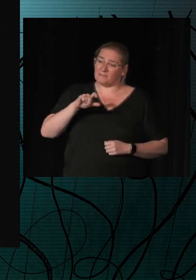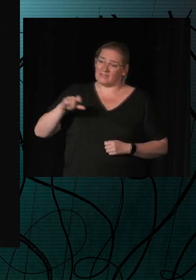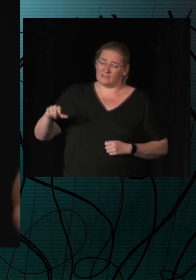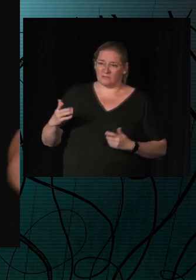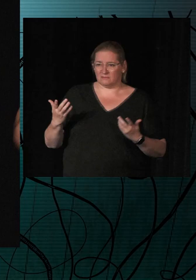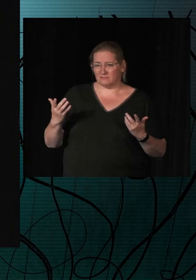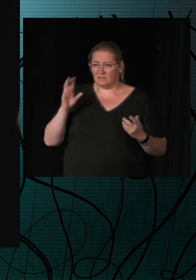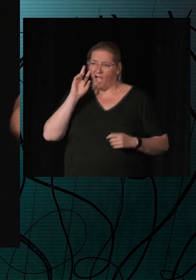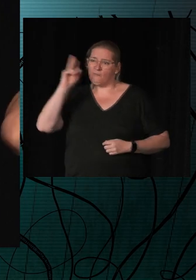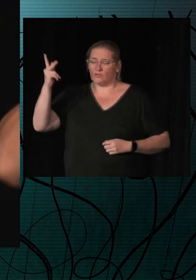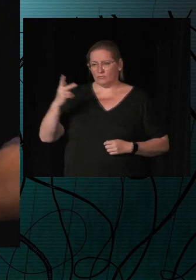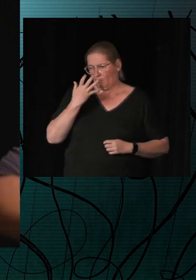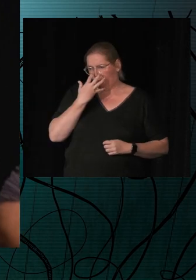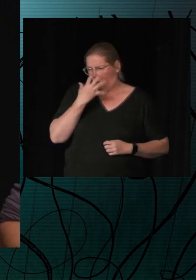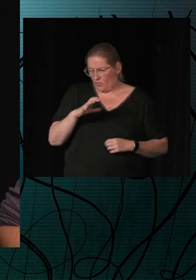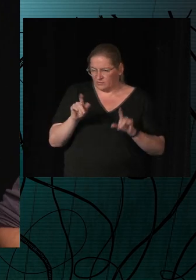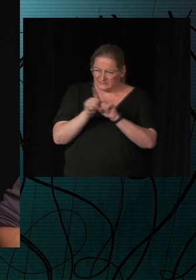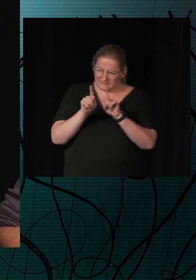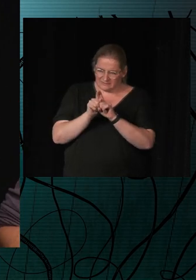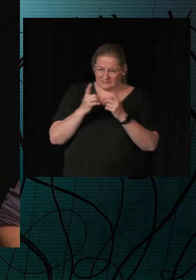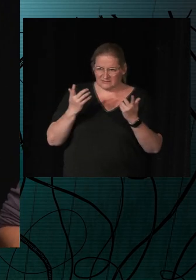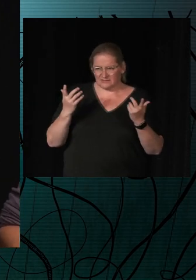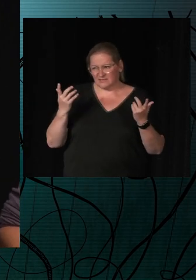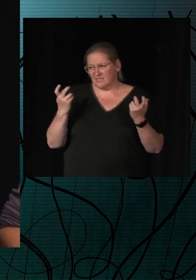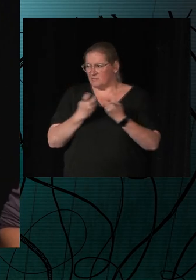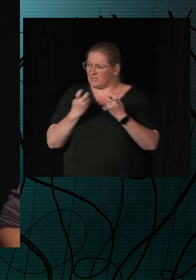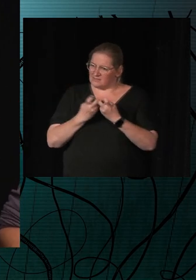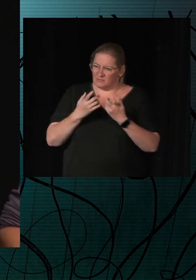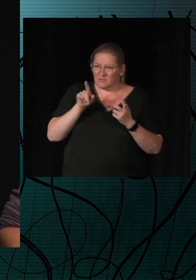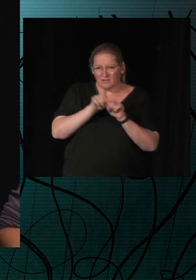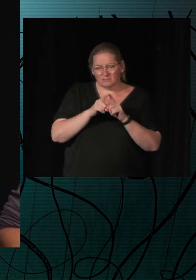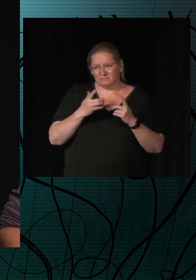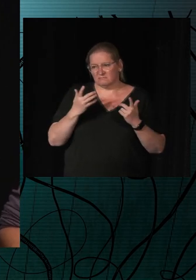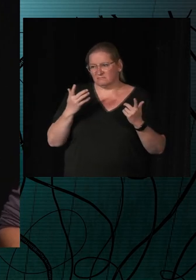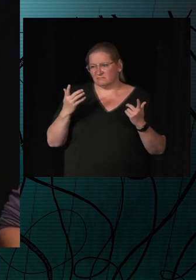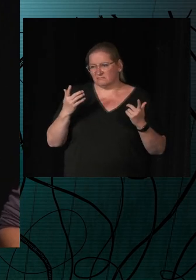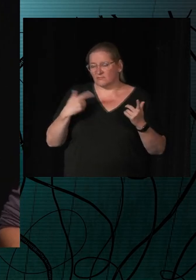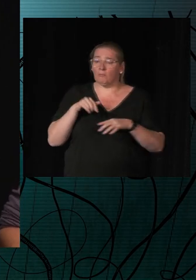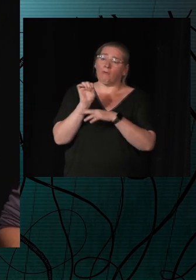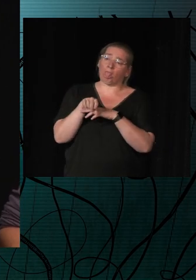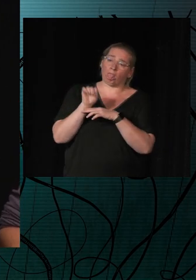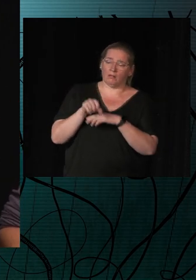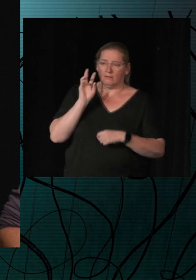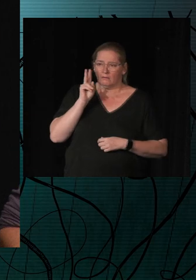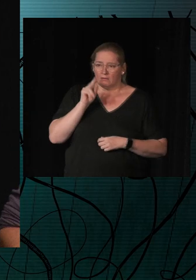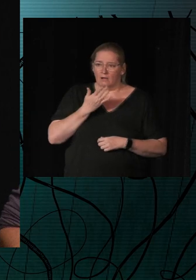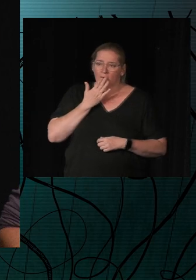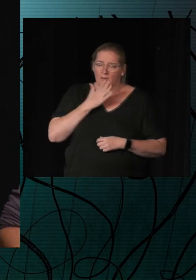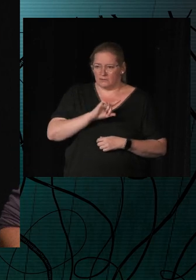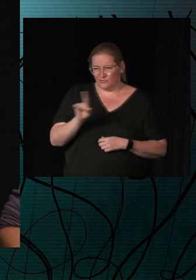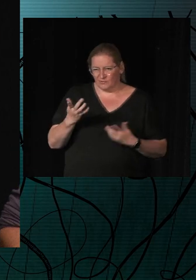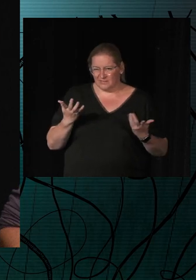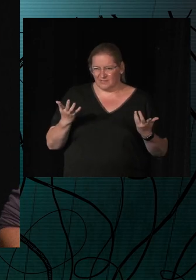rompus à l'horreur c'est-à-dire que sans forcément être blasé bon ça moi je je je comprends pas trop en plus le